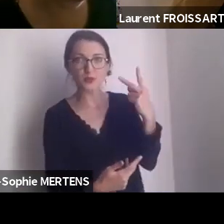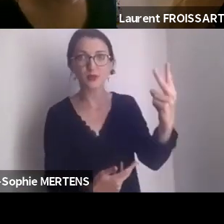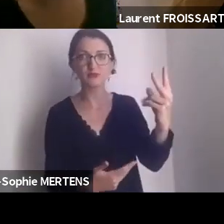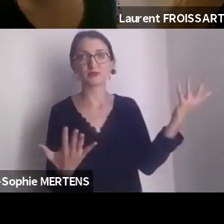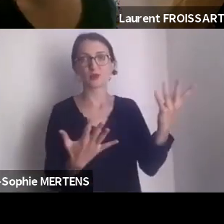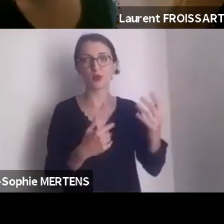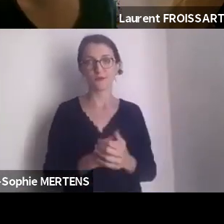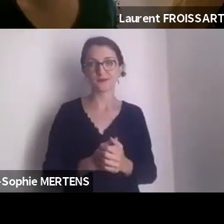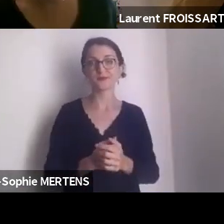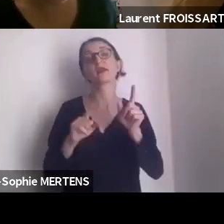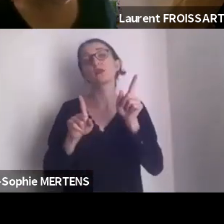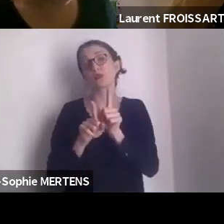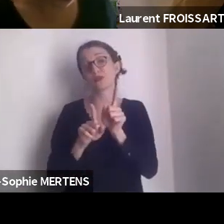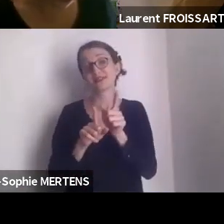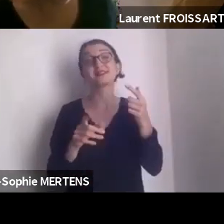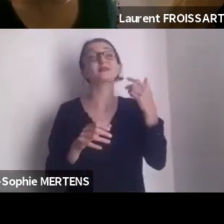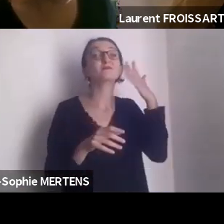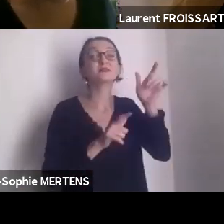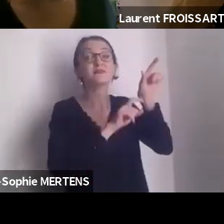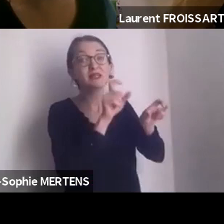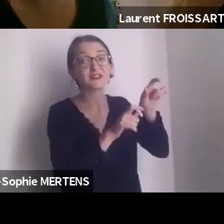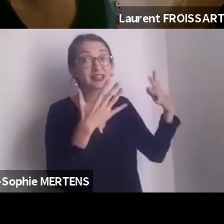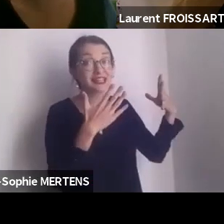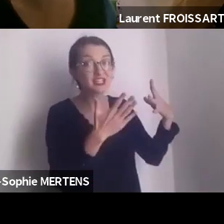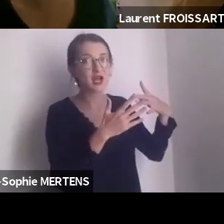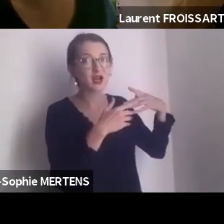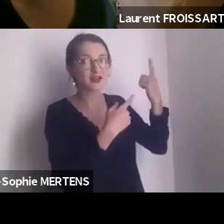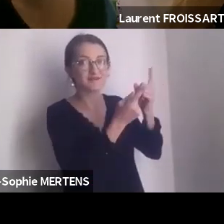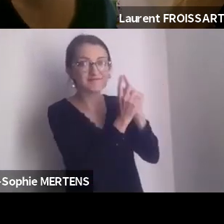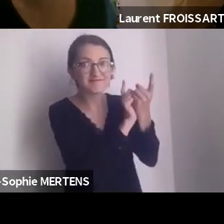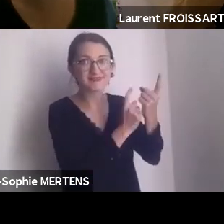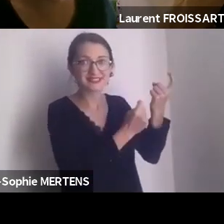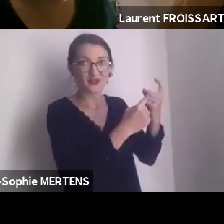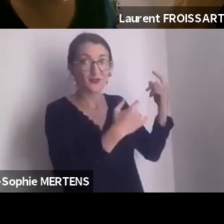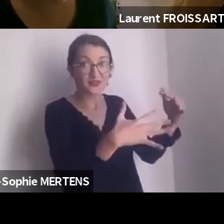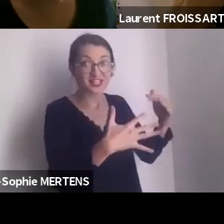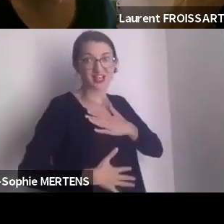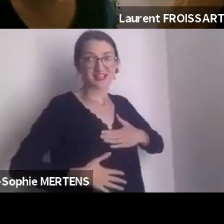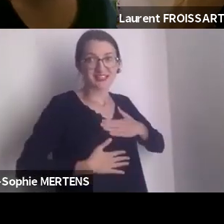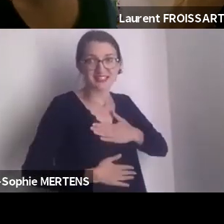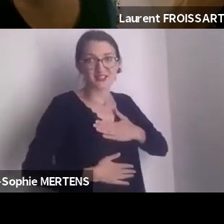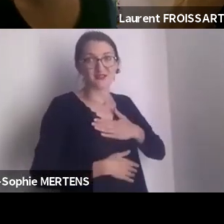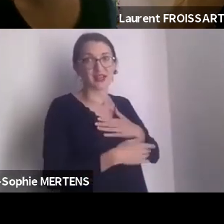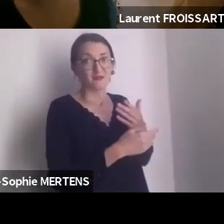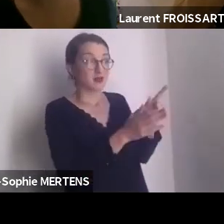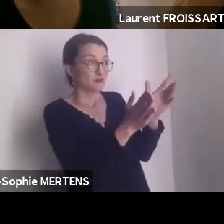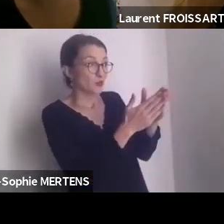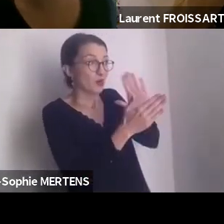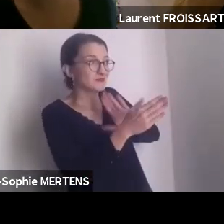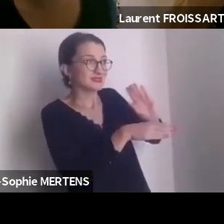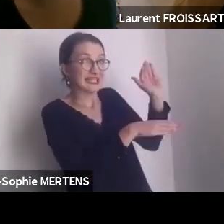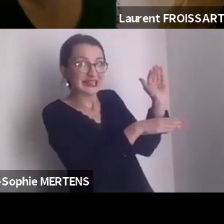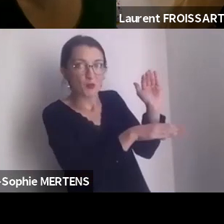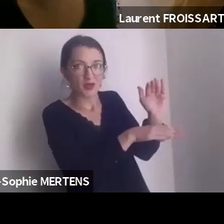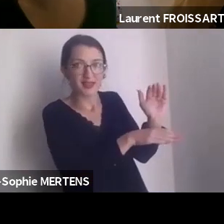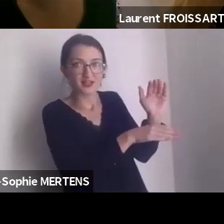personnes. Qui font déjà confiance, de proposer, pourquoi pas, à des clients déjà convaincus de